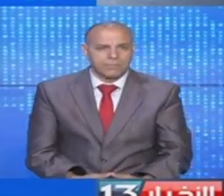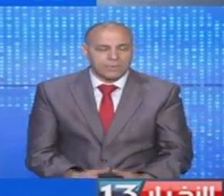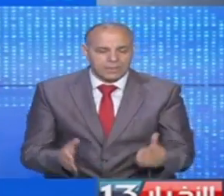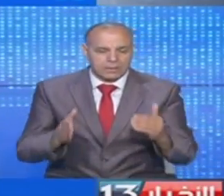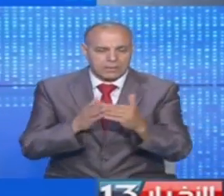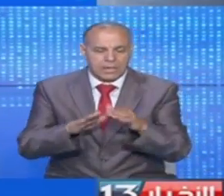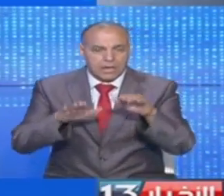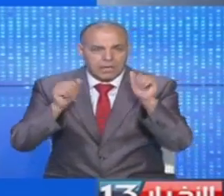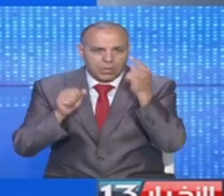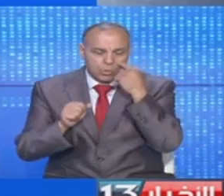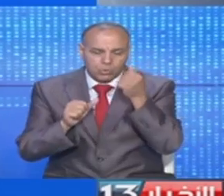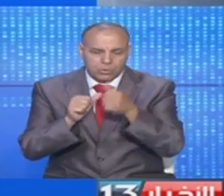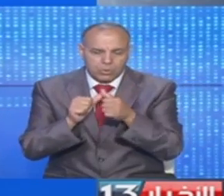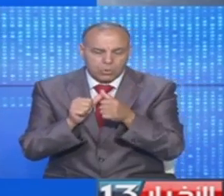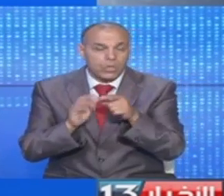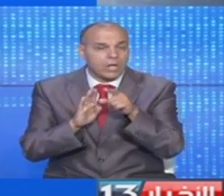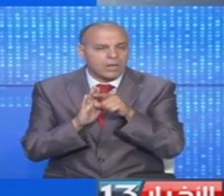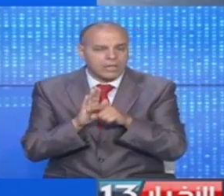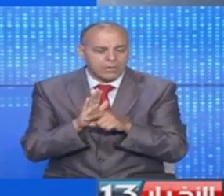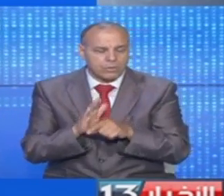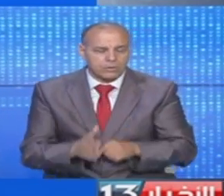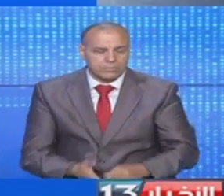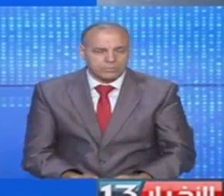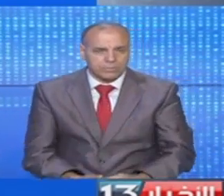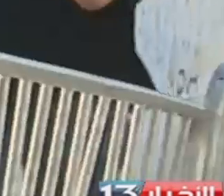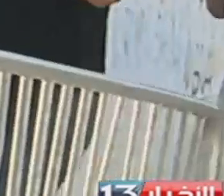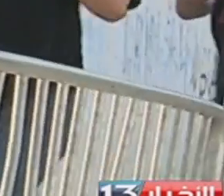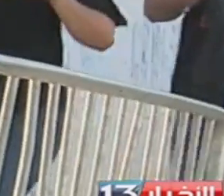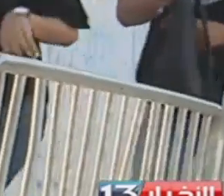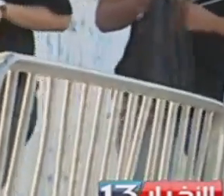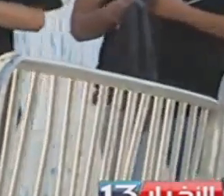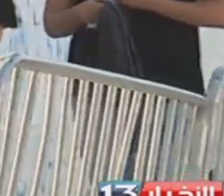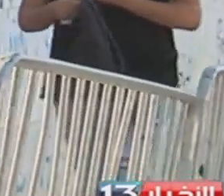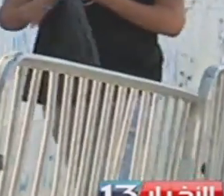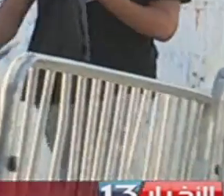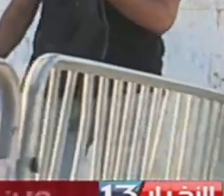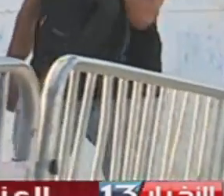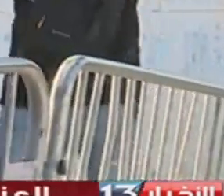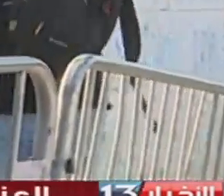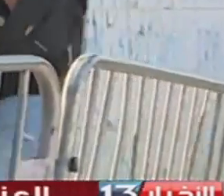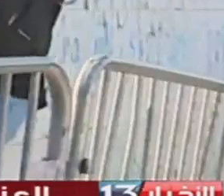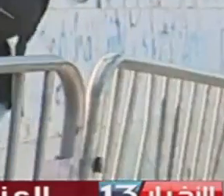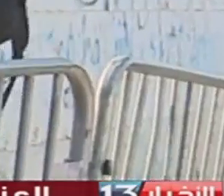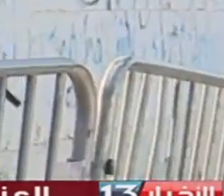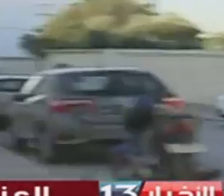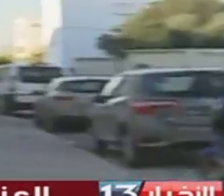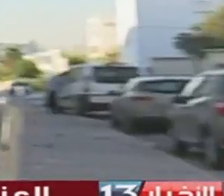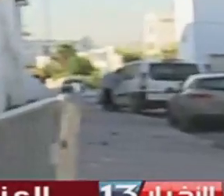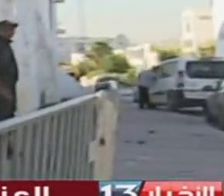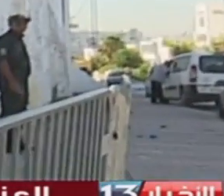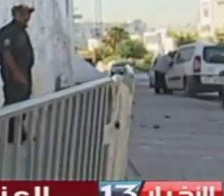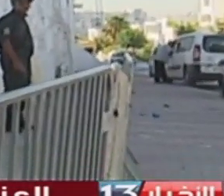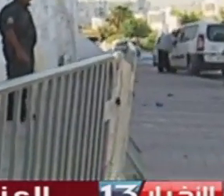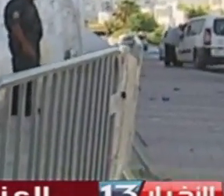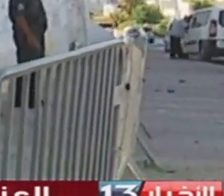نهاية النشرة مشاهدينا الكرام، وهذا تذكير بأبرز ما جاء فيها في هذه العناوين. أكثر من 41 ألف تلميذ ينطلقون في